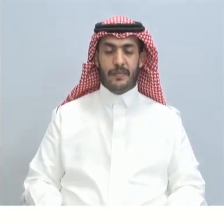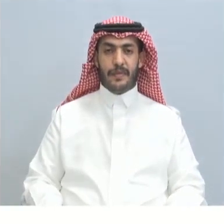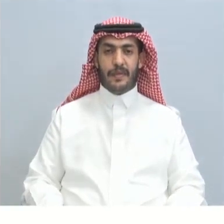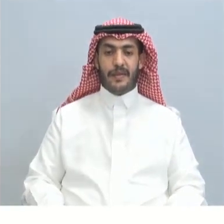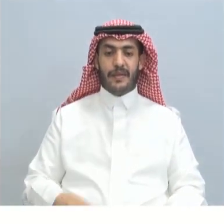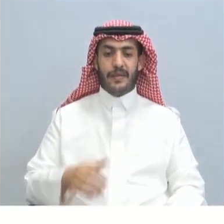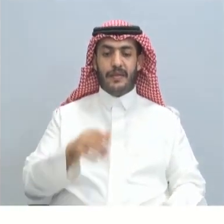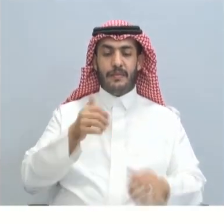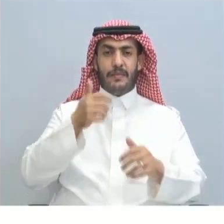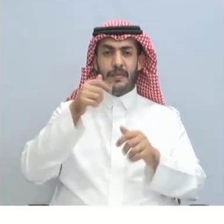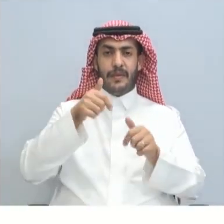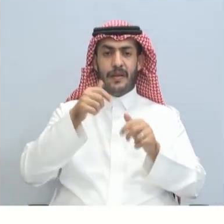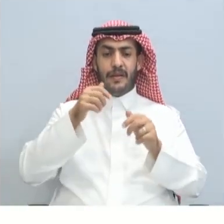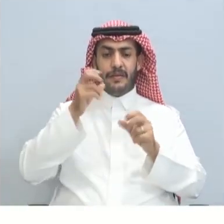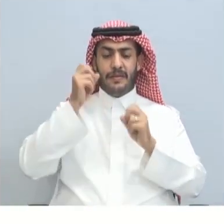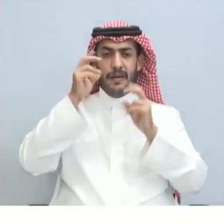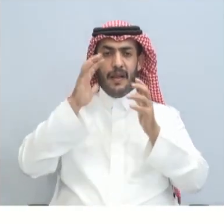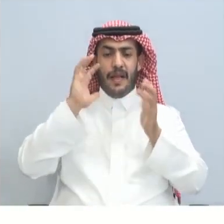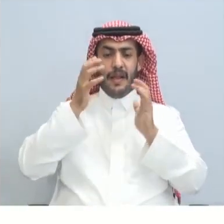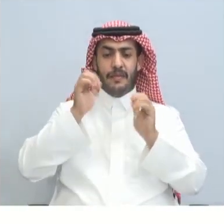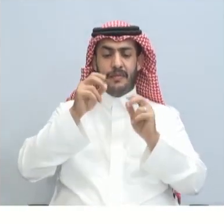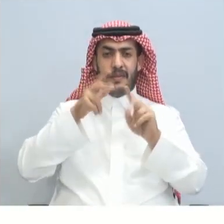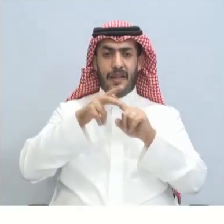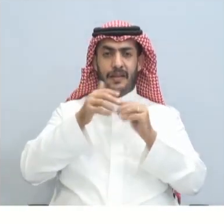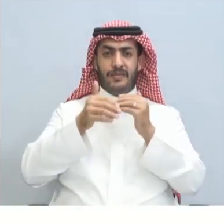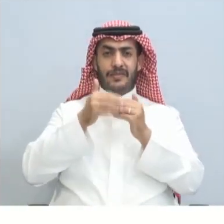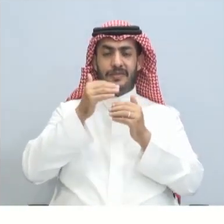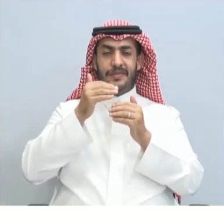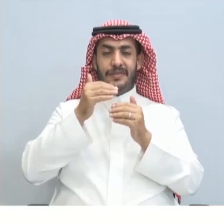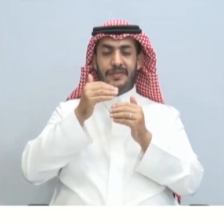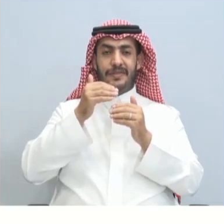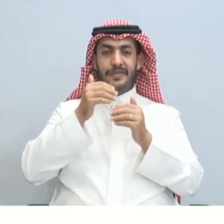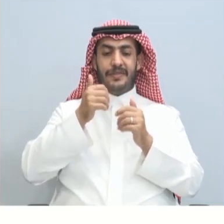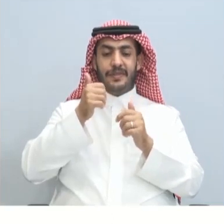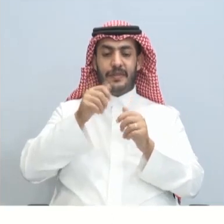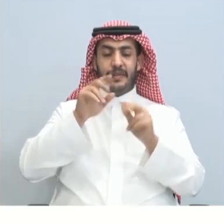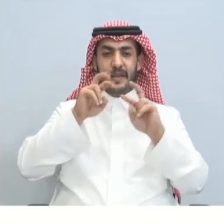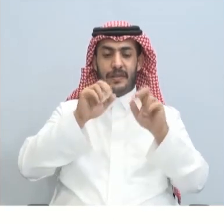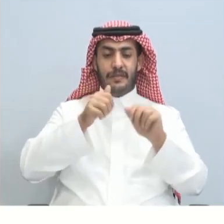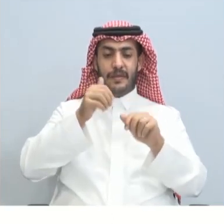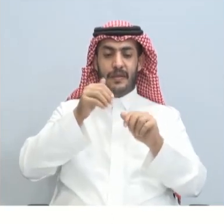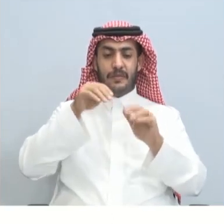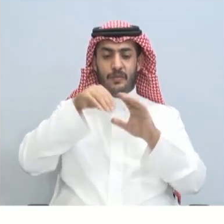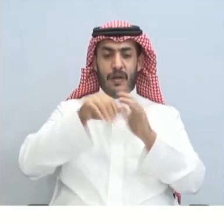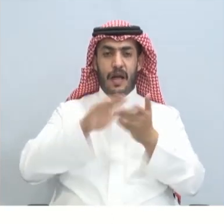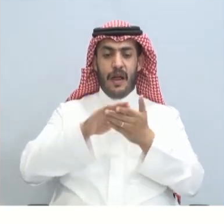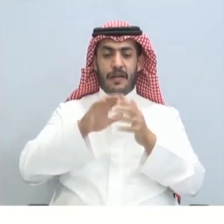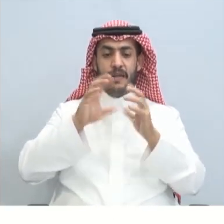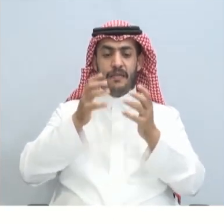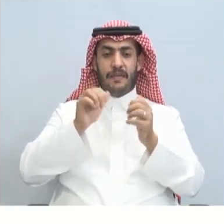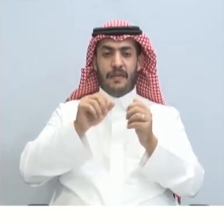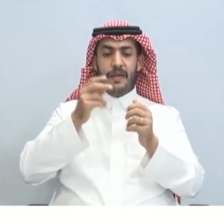يعد من احدث الاختراعات في عالم التقنيه الحديثه ويعين في الكشف عن خبايا الارض من